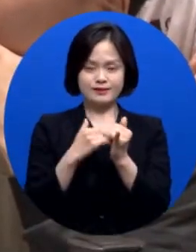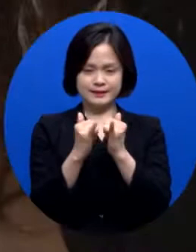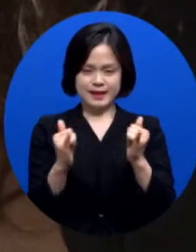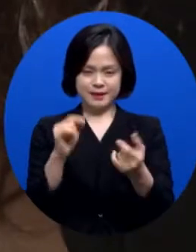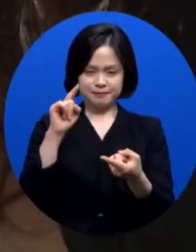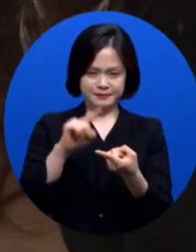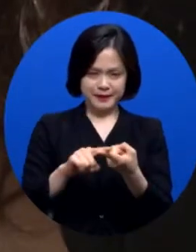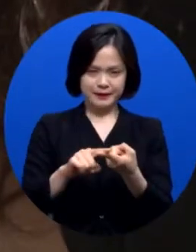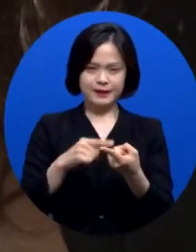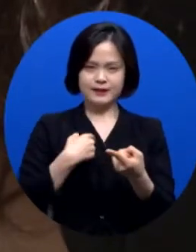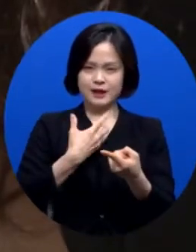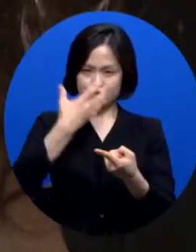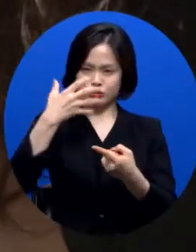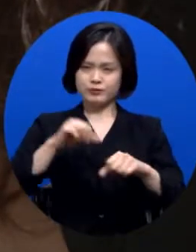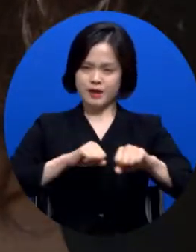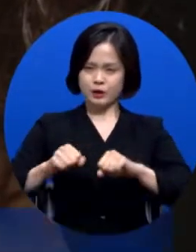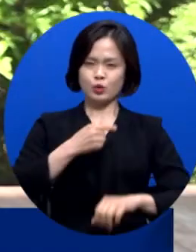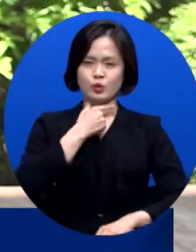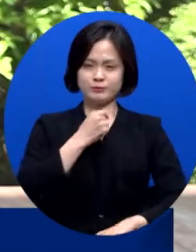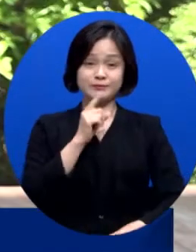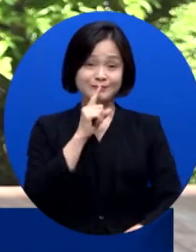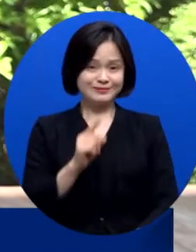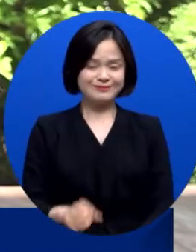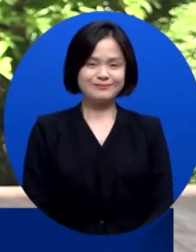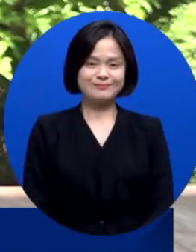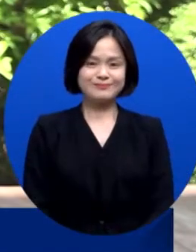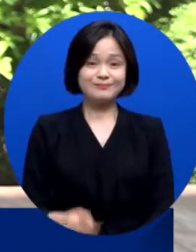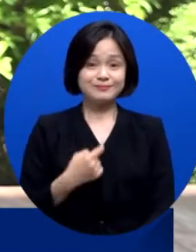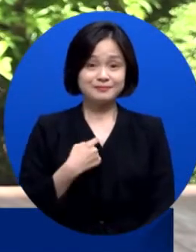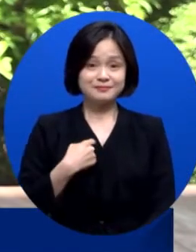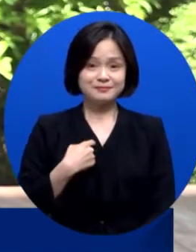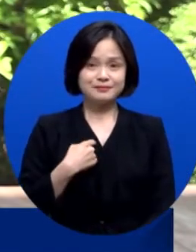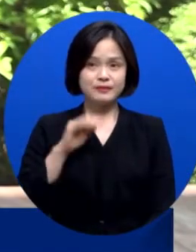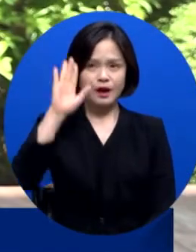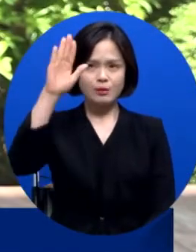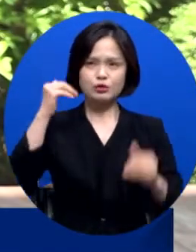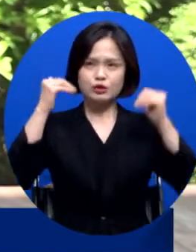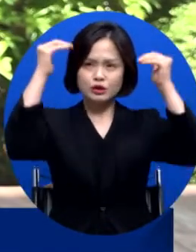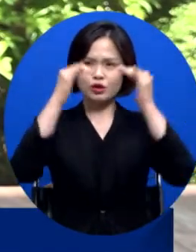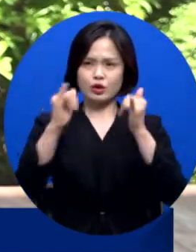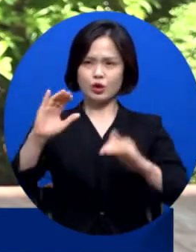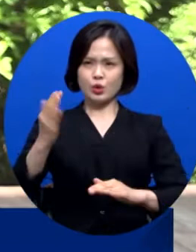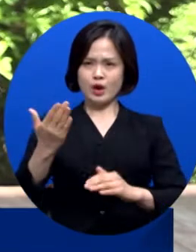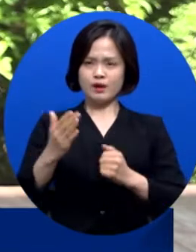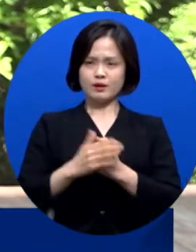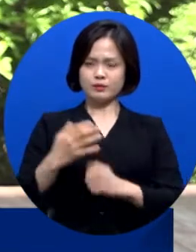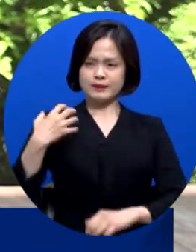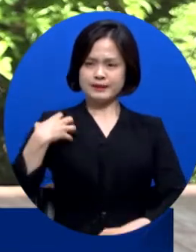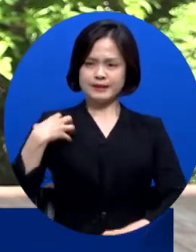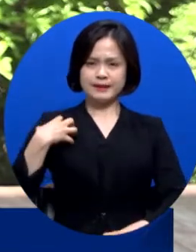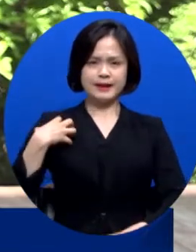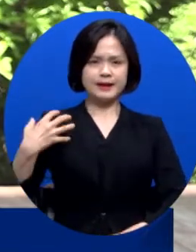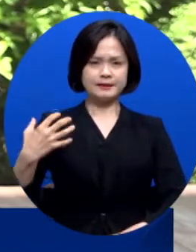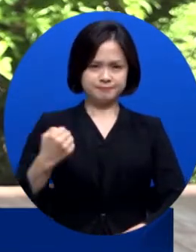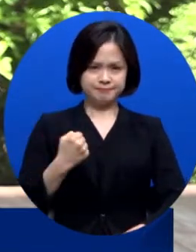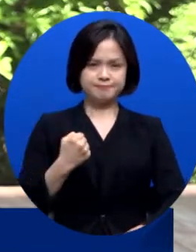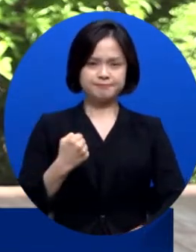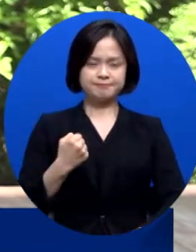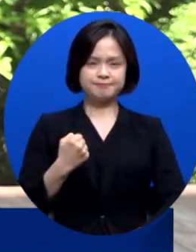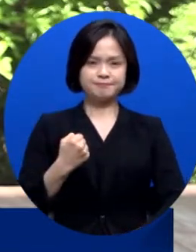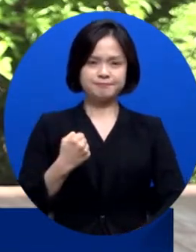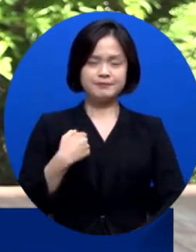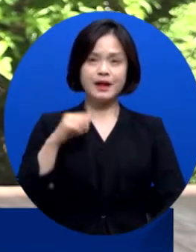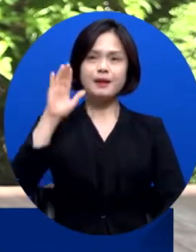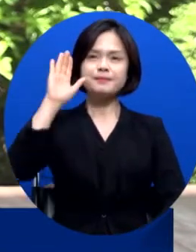포부도 밝힙니다. 부담감이랑 또 책임감이 좀 더 생기고 미래를 조금 더